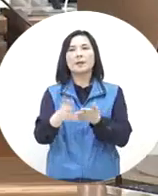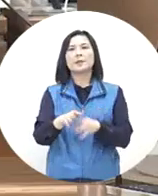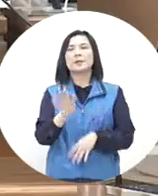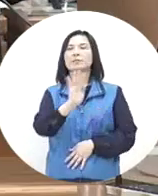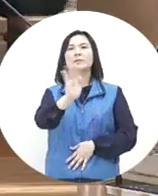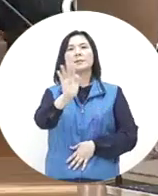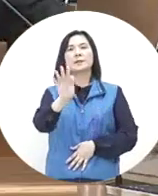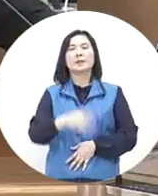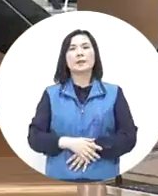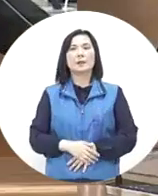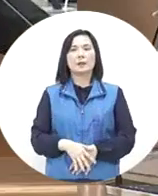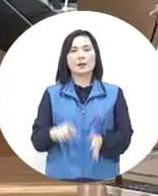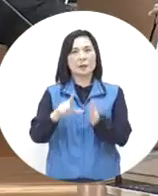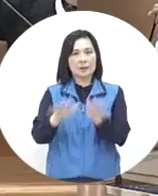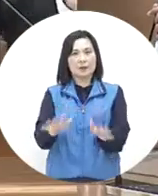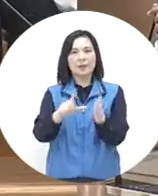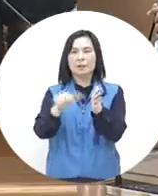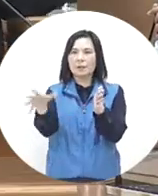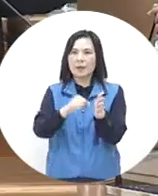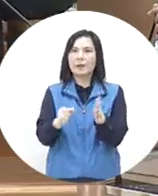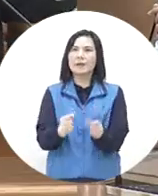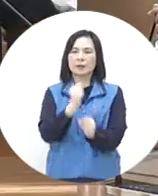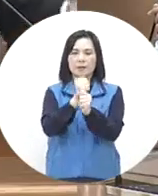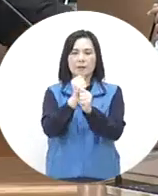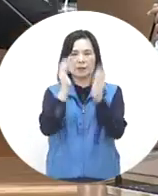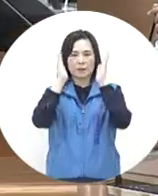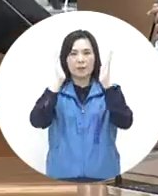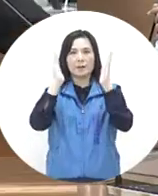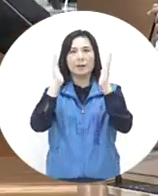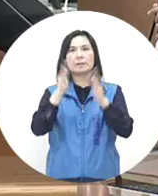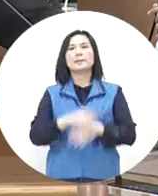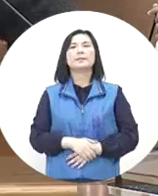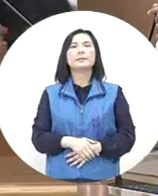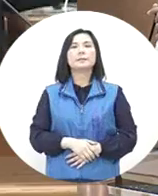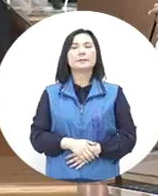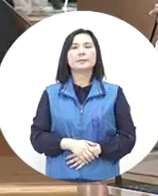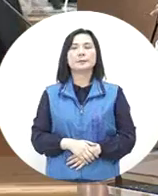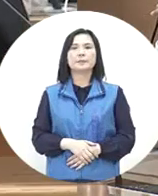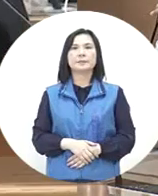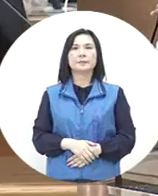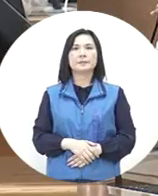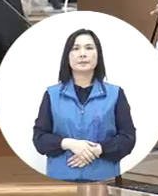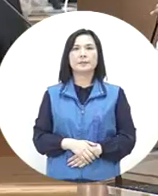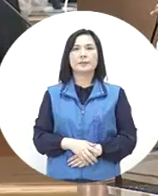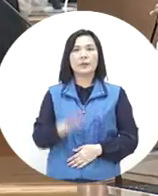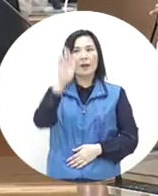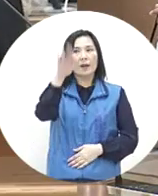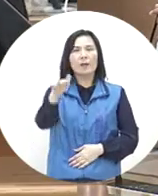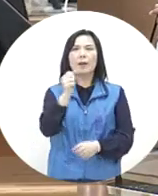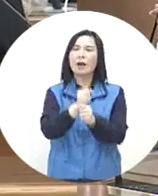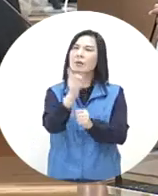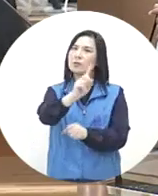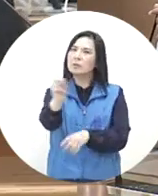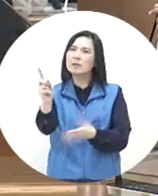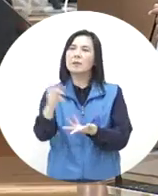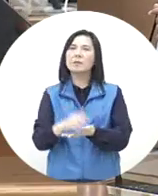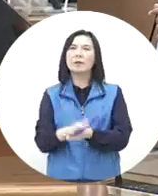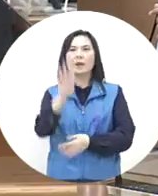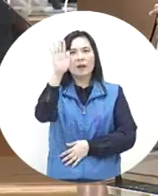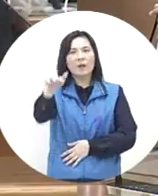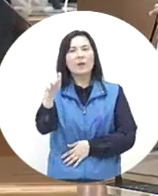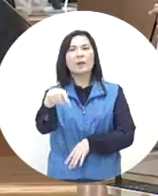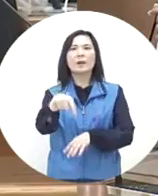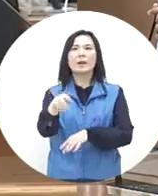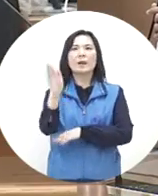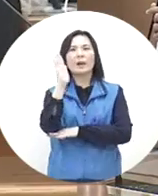紧问吼，看有啥物代志紧做好，这人民较期待啦。 好啦好啦。 期待讲我你未来要做啥，啊你未来咧讲政治，